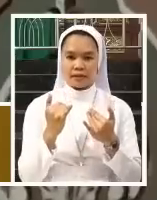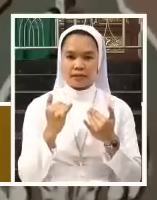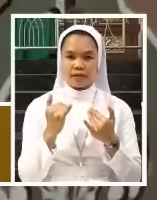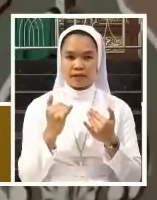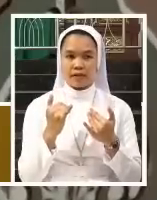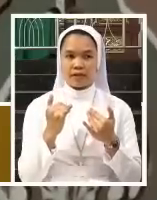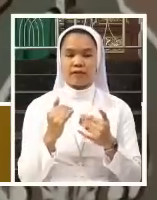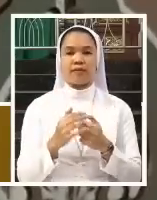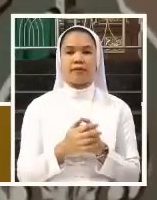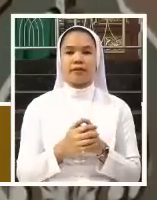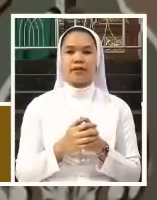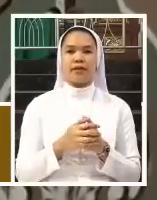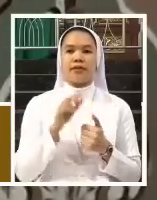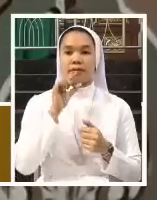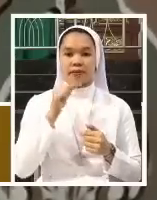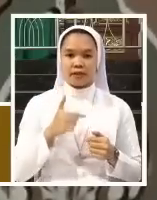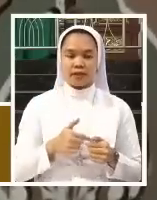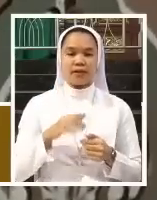sa kong mga tugang na padi.